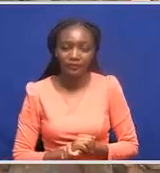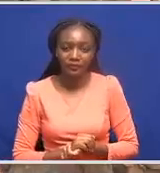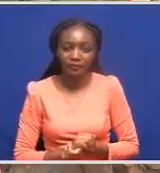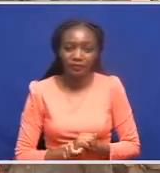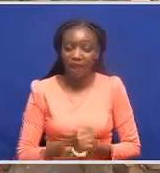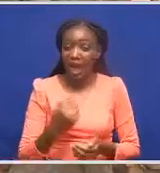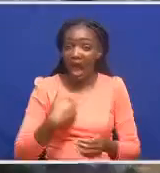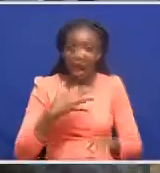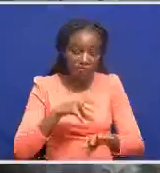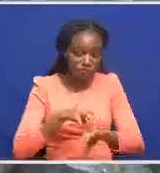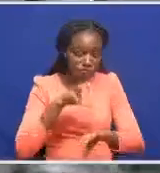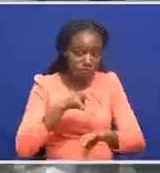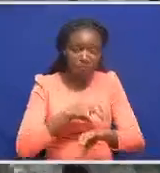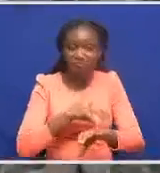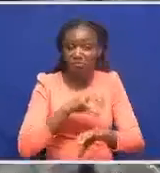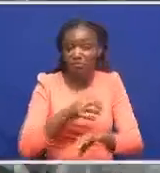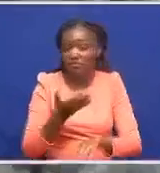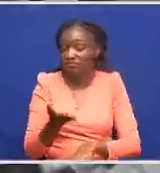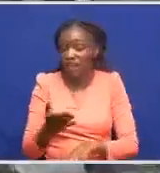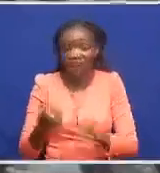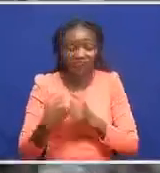mavidonda vidonda ya mawe.